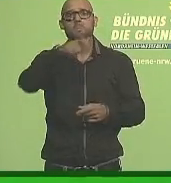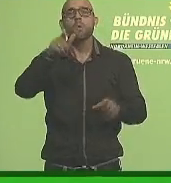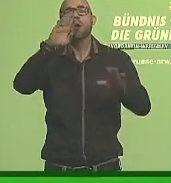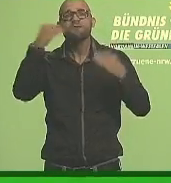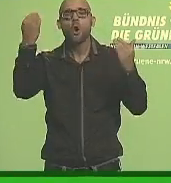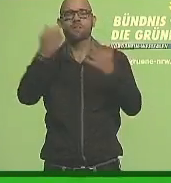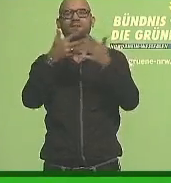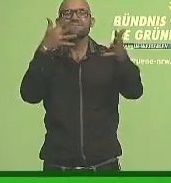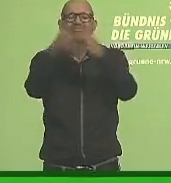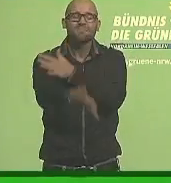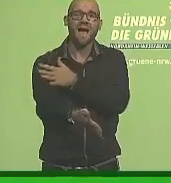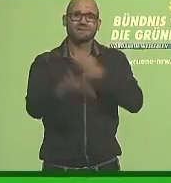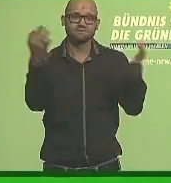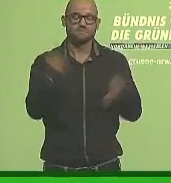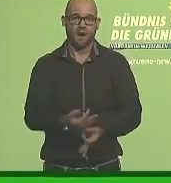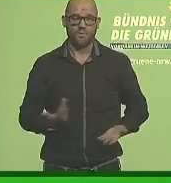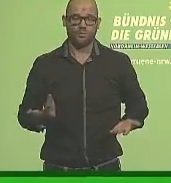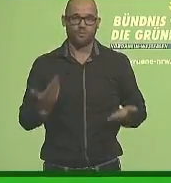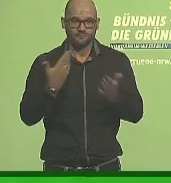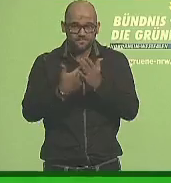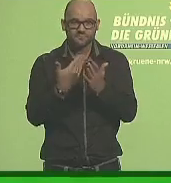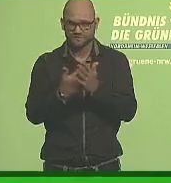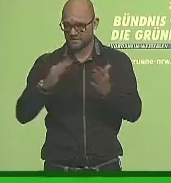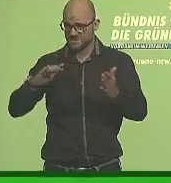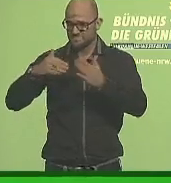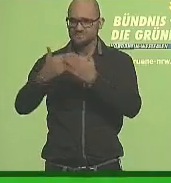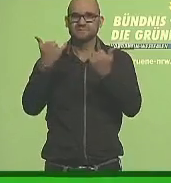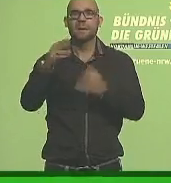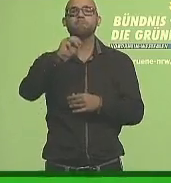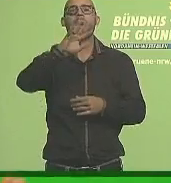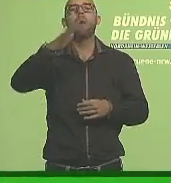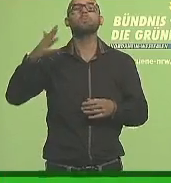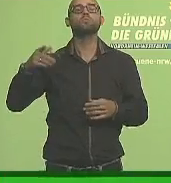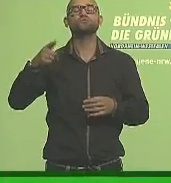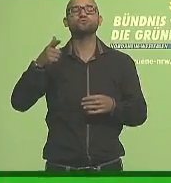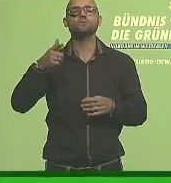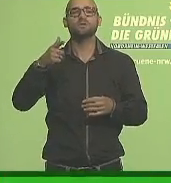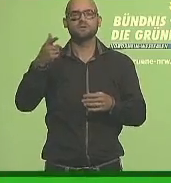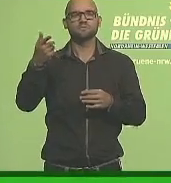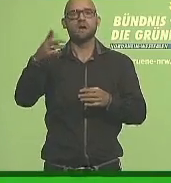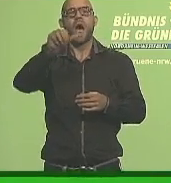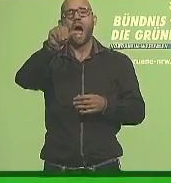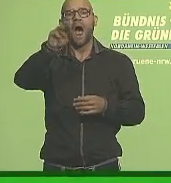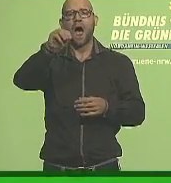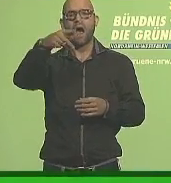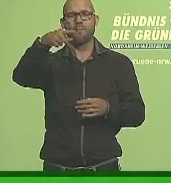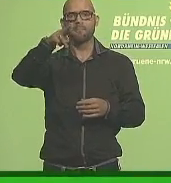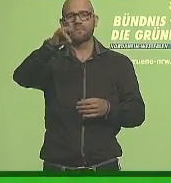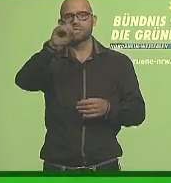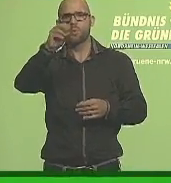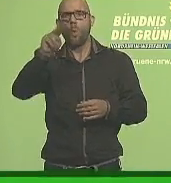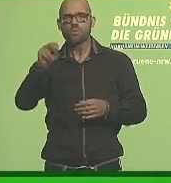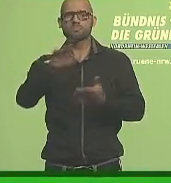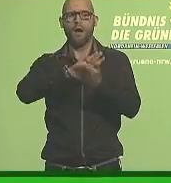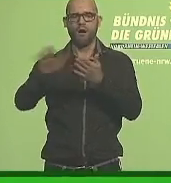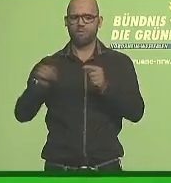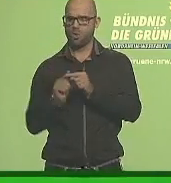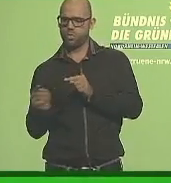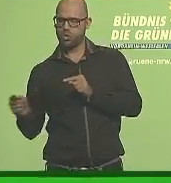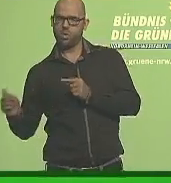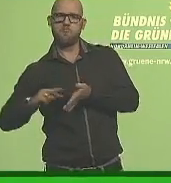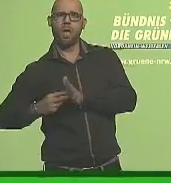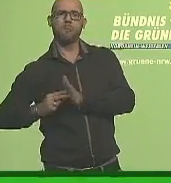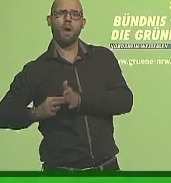transparent stattfinden kann, damit es nicht so läuft, wie das in Meerbusch-Osterrad war, wo Amprion mal den Bürgern vorbeigeplant hat und jetzt wieder die Proteste da